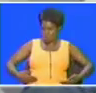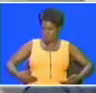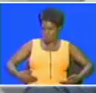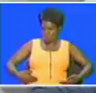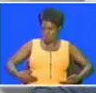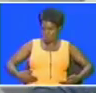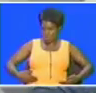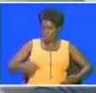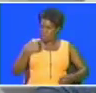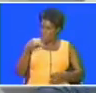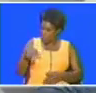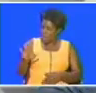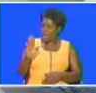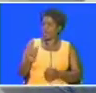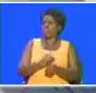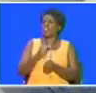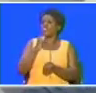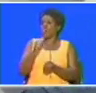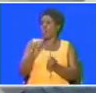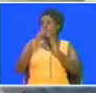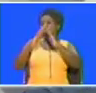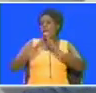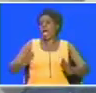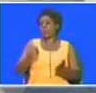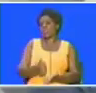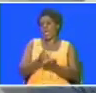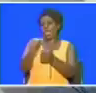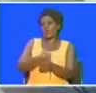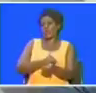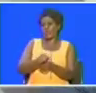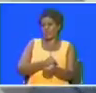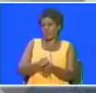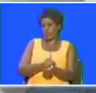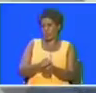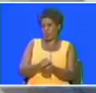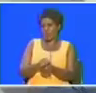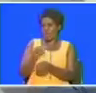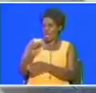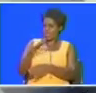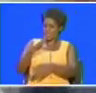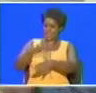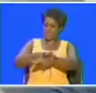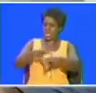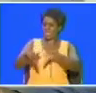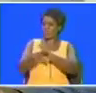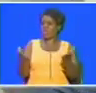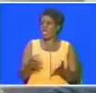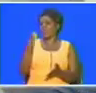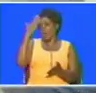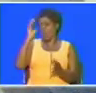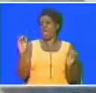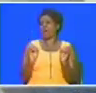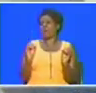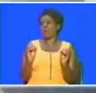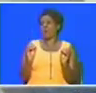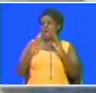kuosha. Mwambie mwenyewe ajioshe. Lakini siwe ndio house girl anaosha, saa zile anataka kuondoka mama anakuuliza ile shati liko wapi? haujui shati liko wapi. Manake